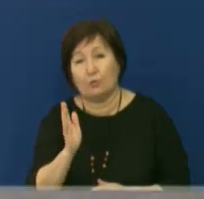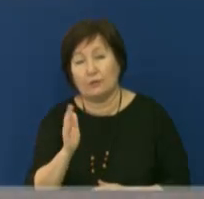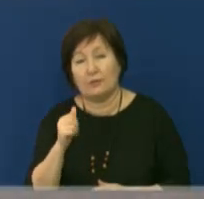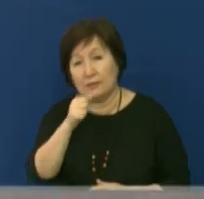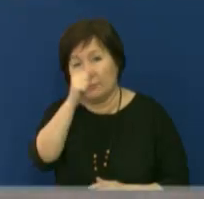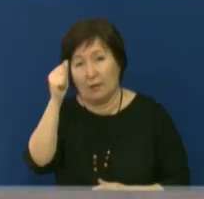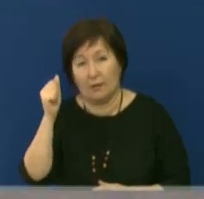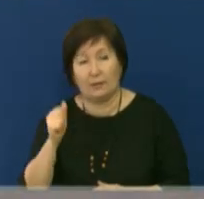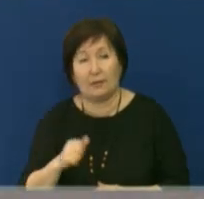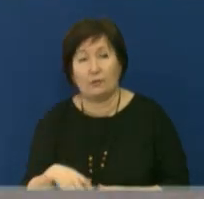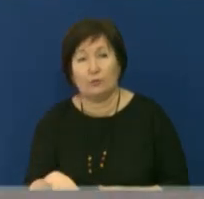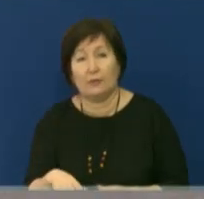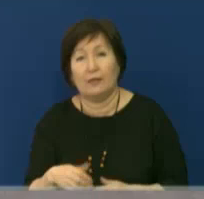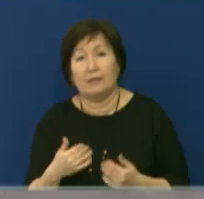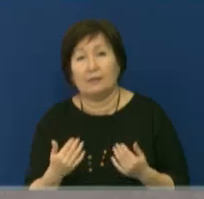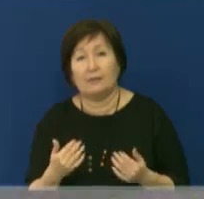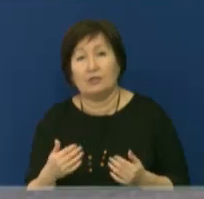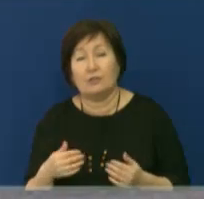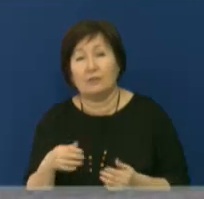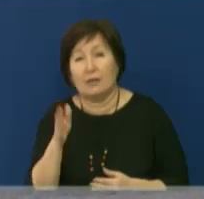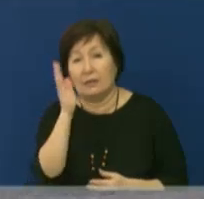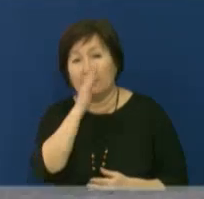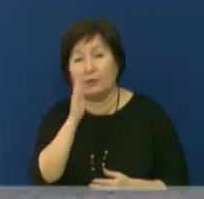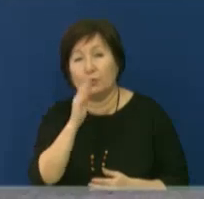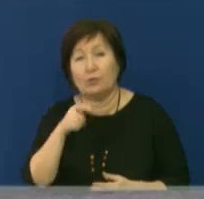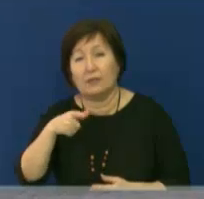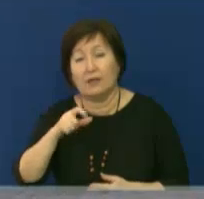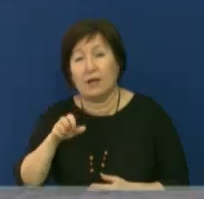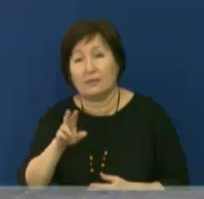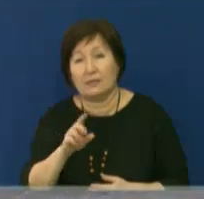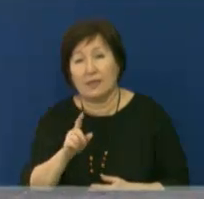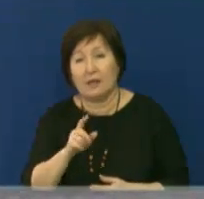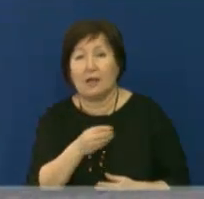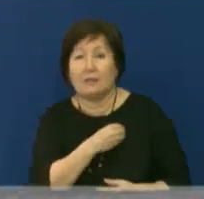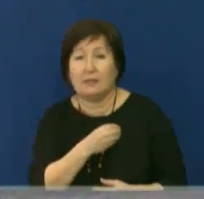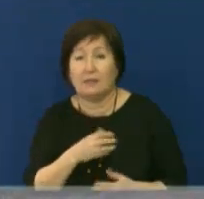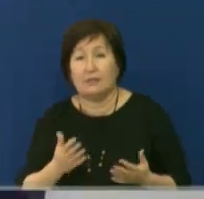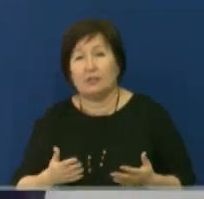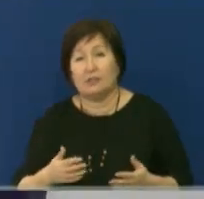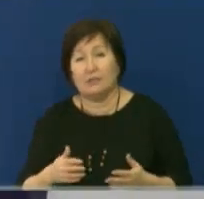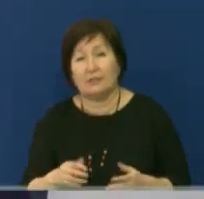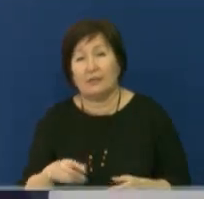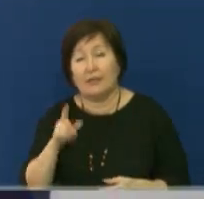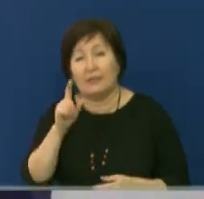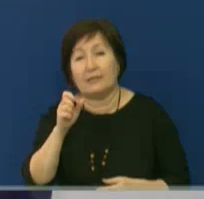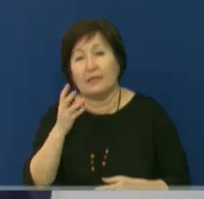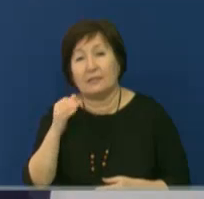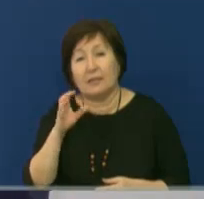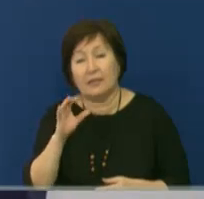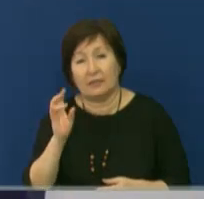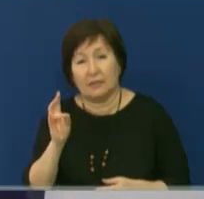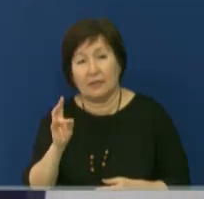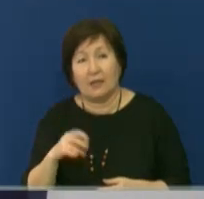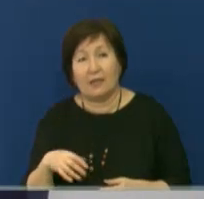бағасын тұрақтандыруға қауқарсыз. Сондықтан табиғи газға көшу арқылы ғана мәселені реттей аламыз деп отыр. Көрші отырған Зайсанда газ шығып,